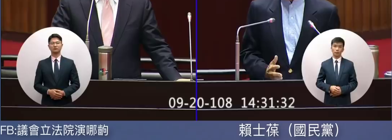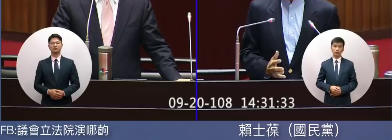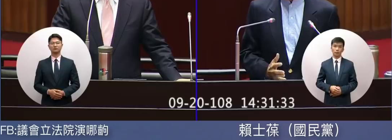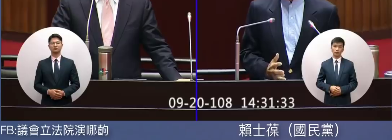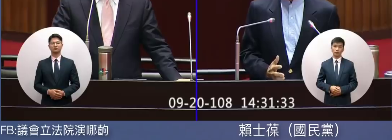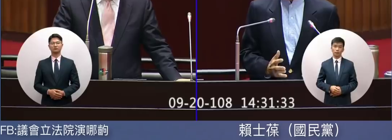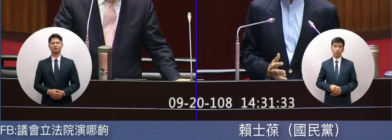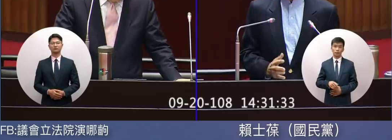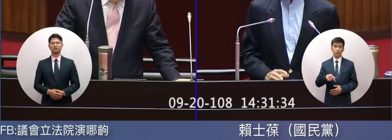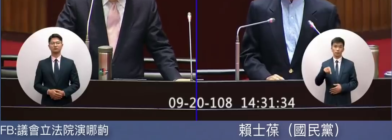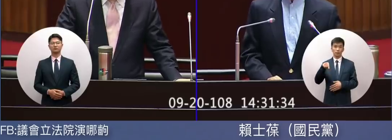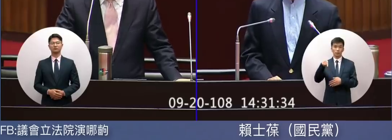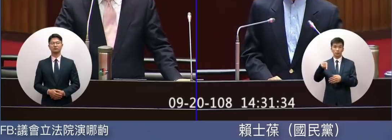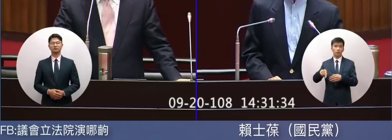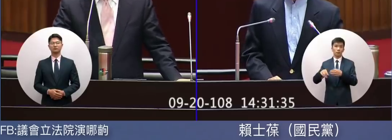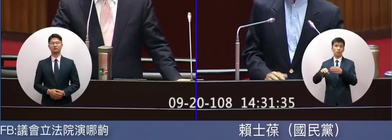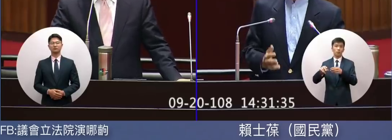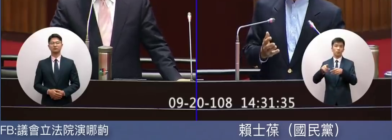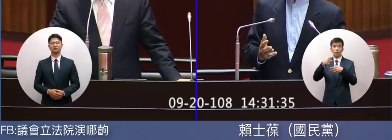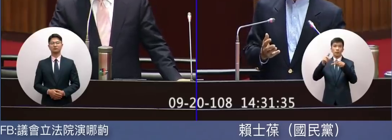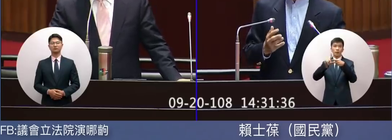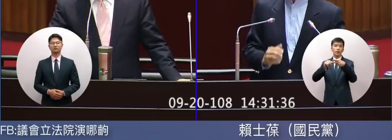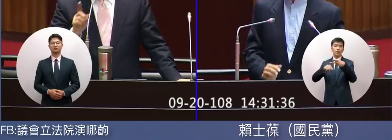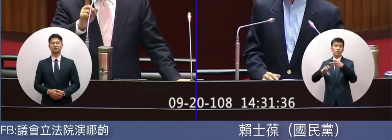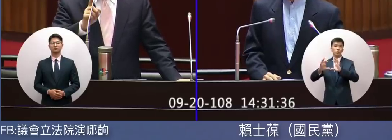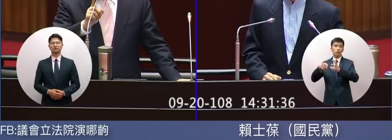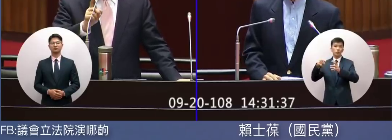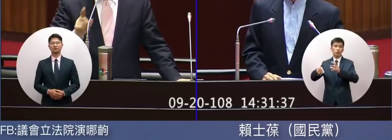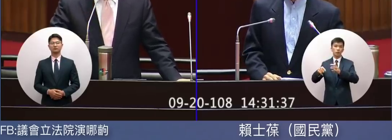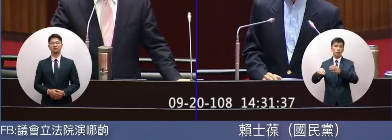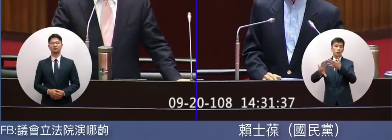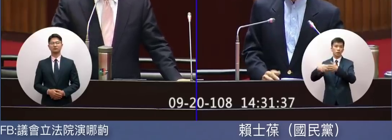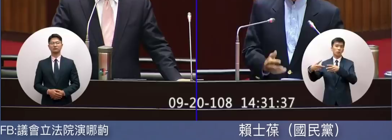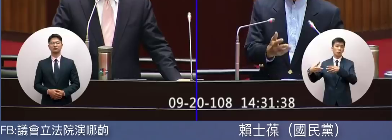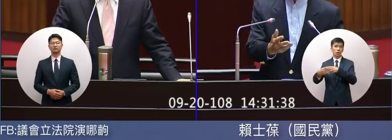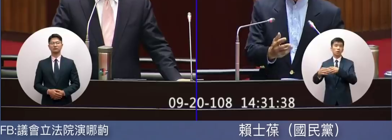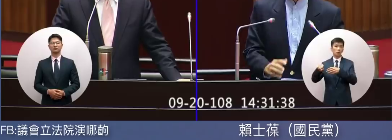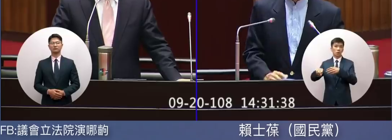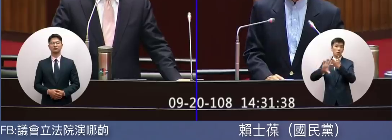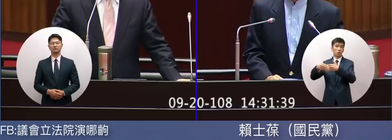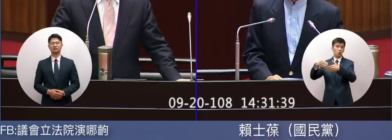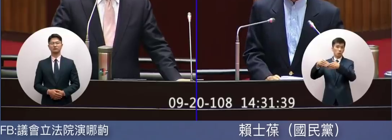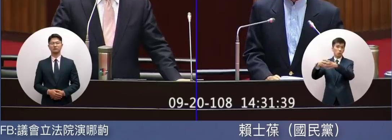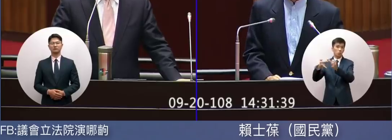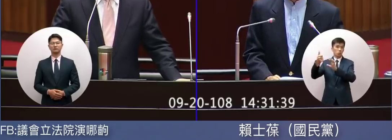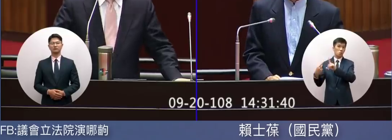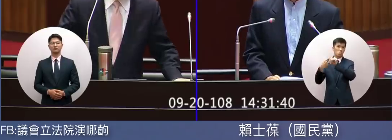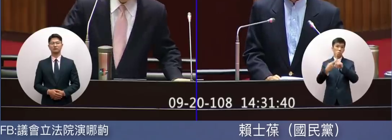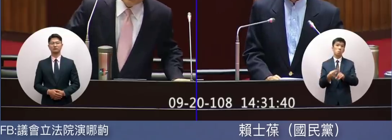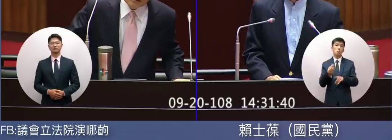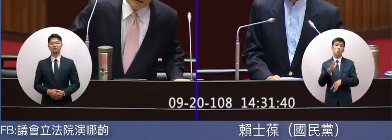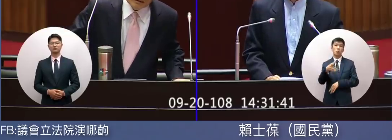巴斯被断交这么大的事情，为什么外交部长可以不要来？又告我给你请假，告我给苏院长